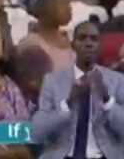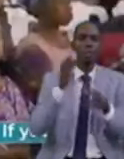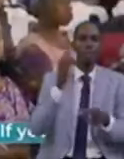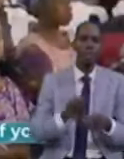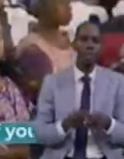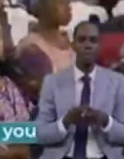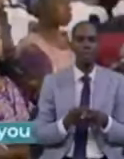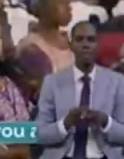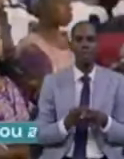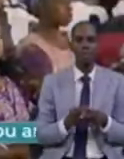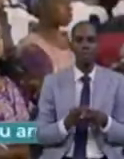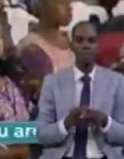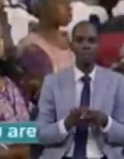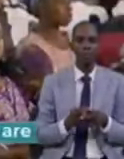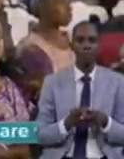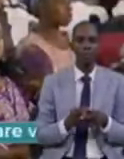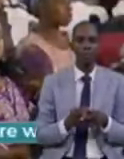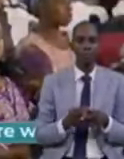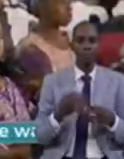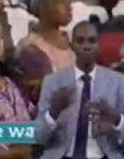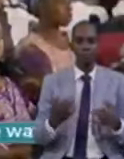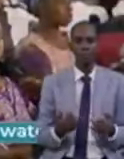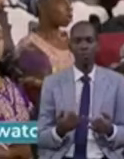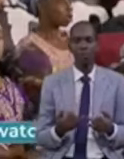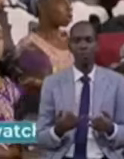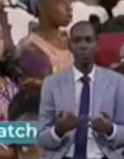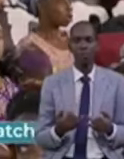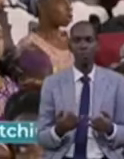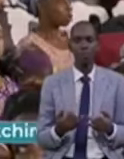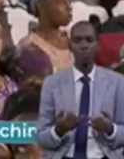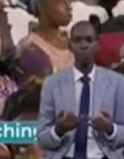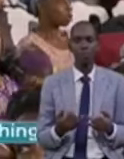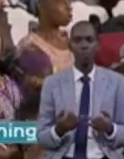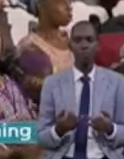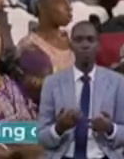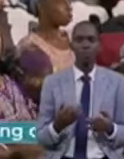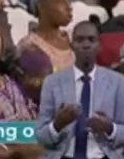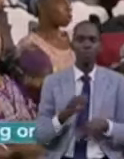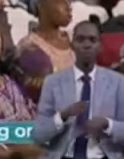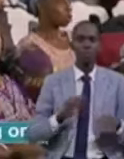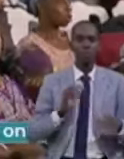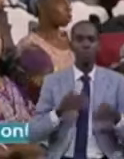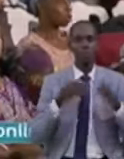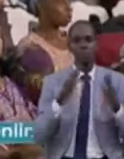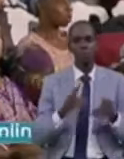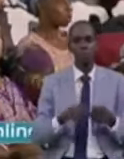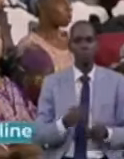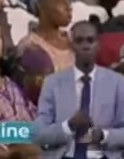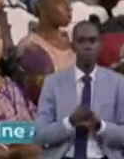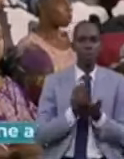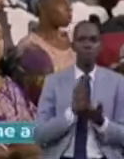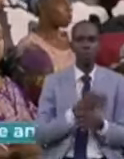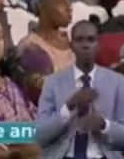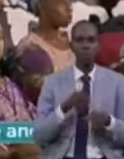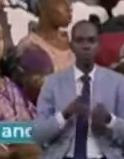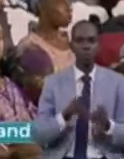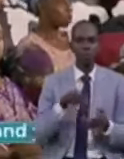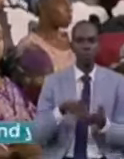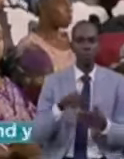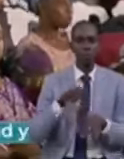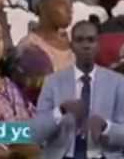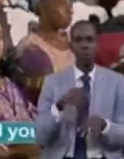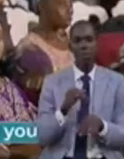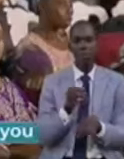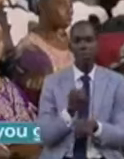amen notre modérateur du soir va nous aider à coordonner cette période de